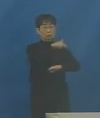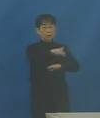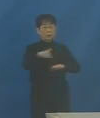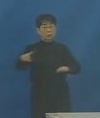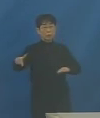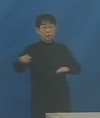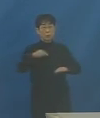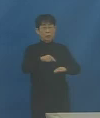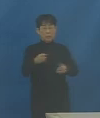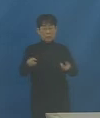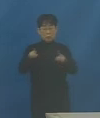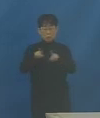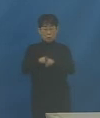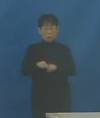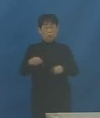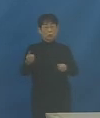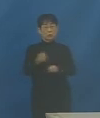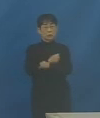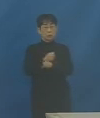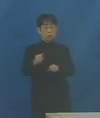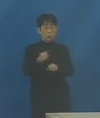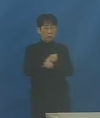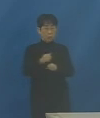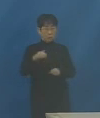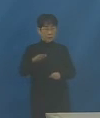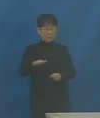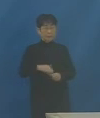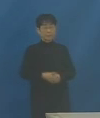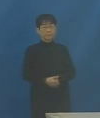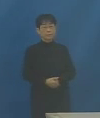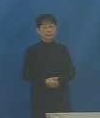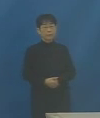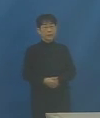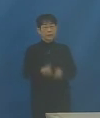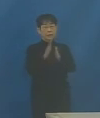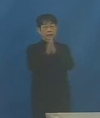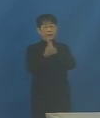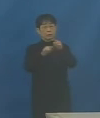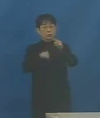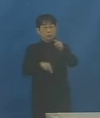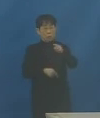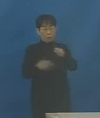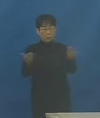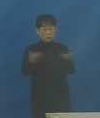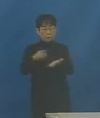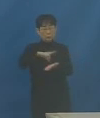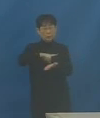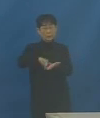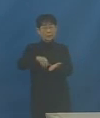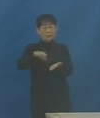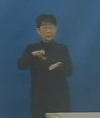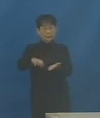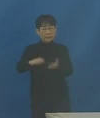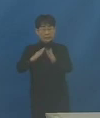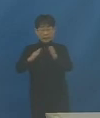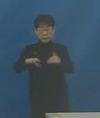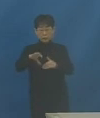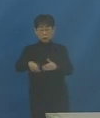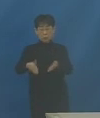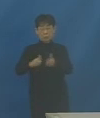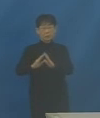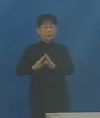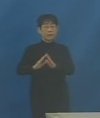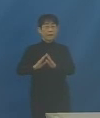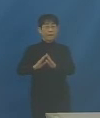事業ということをさせていただこうとであの県庁の食育会場などもですね設けさせていただい